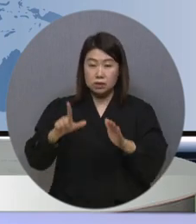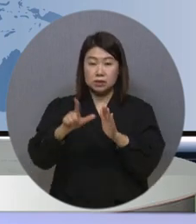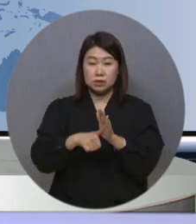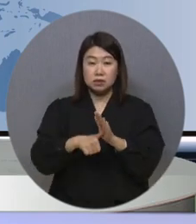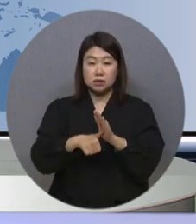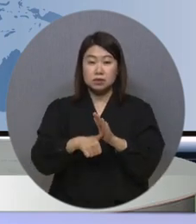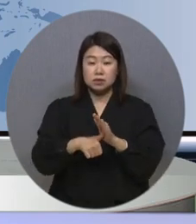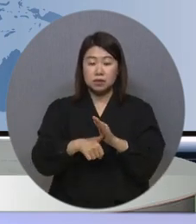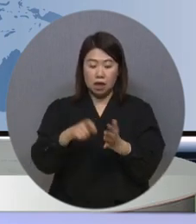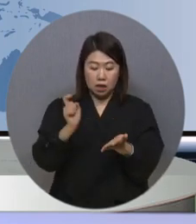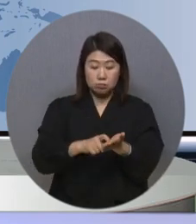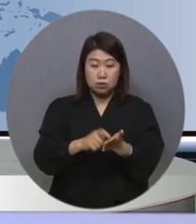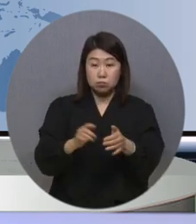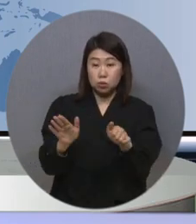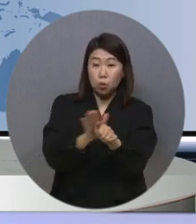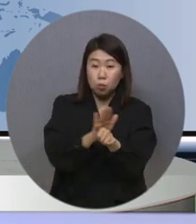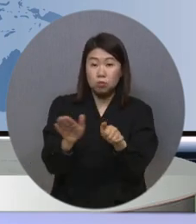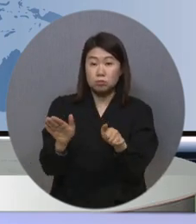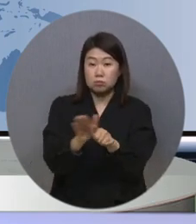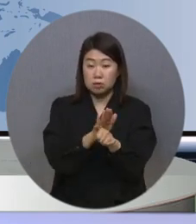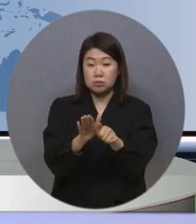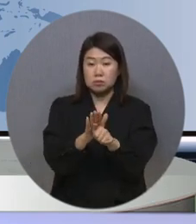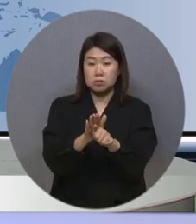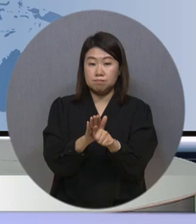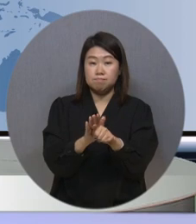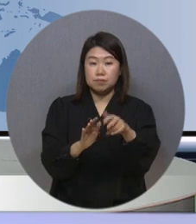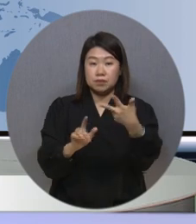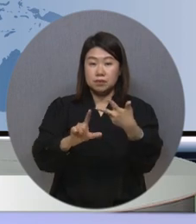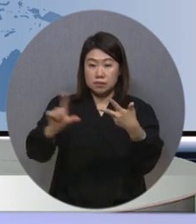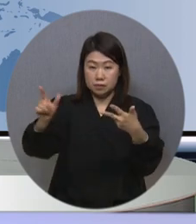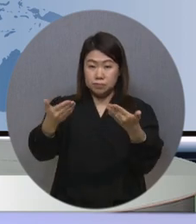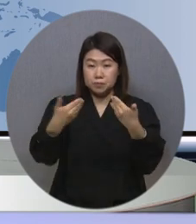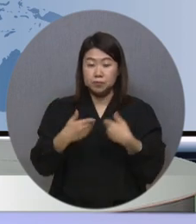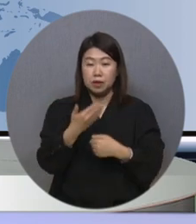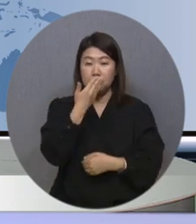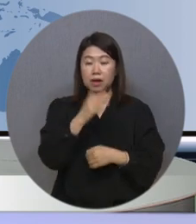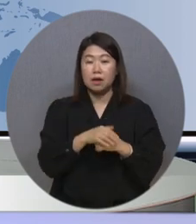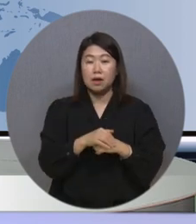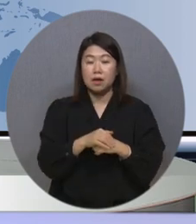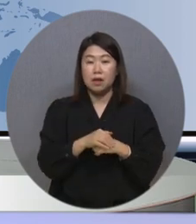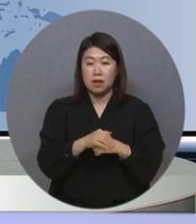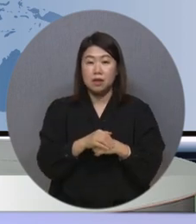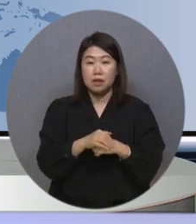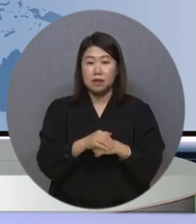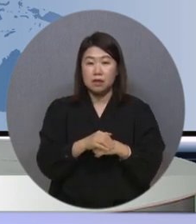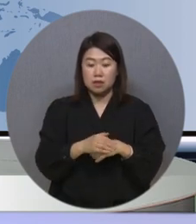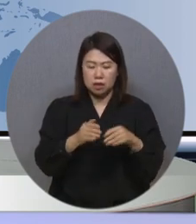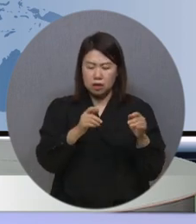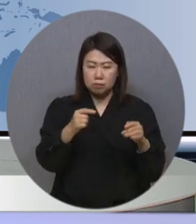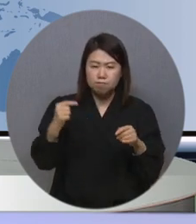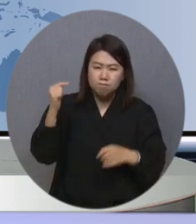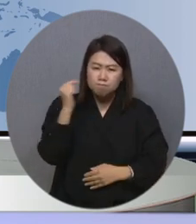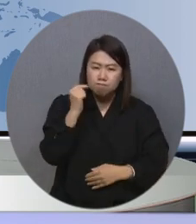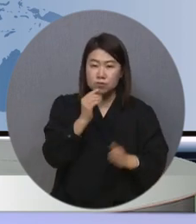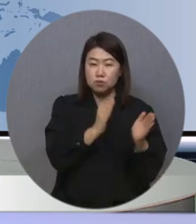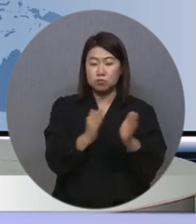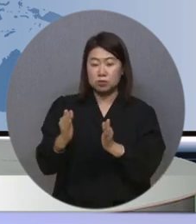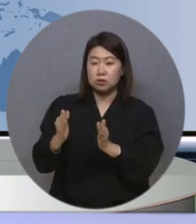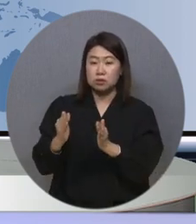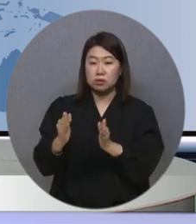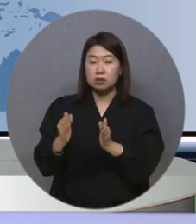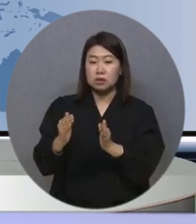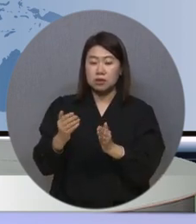받아 긴급 돌봄 서비스를 지원한다는데요. 이용자의 목소리를 담은 철저한 준비로 발달장애인의